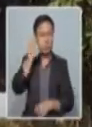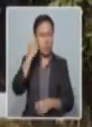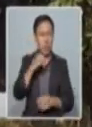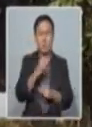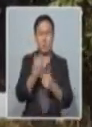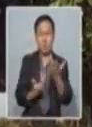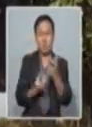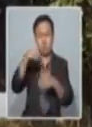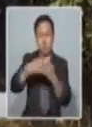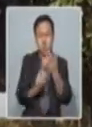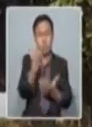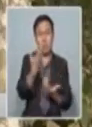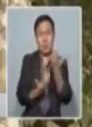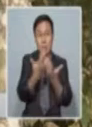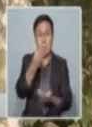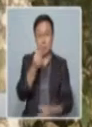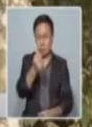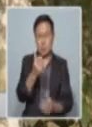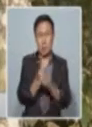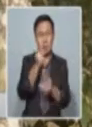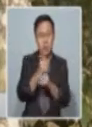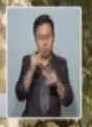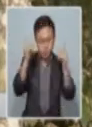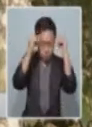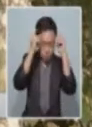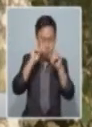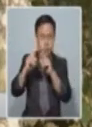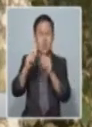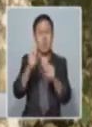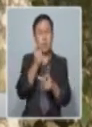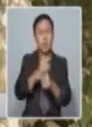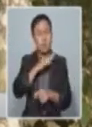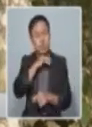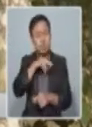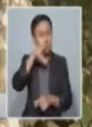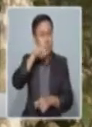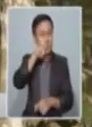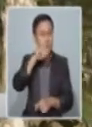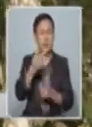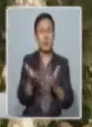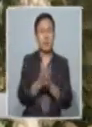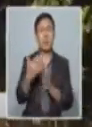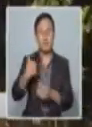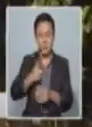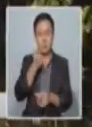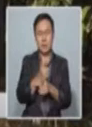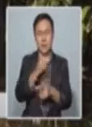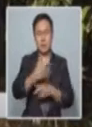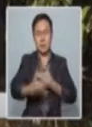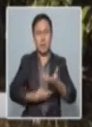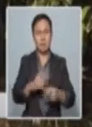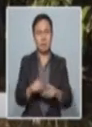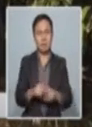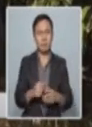เลยเน ี่ ย ตลอดปีครับหญ้าในเปียครับมีทั้งเลี้ยงวัวทั้งเลี้ยงหมูเลี้ยงเป็ดเลี้ยงไก่พวกไก่งวงไก่อะไรมีทุกอย่าง ทั้งหมดนี่ทำ